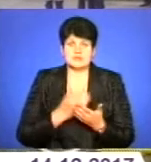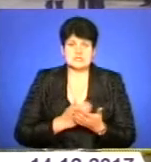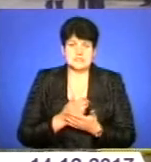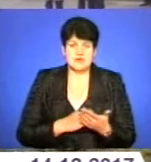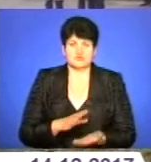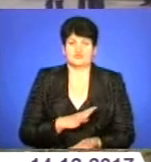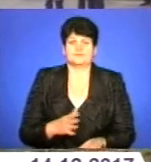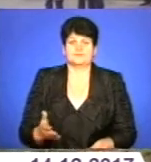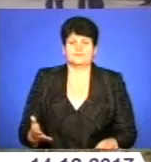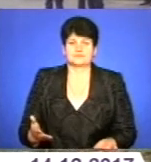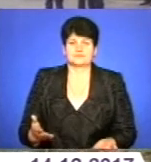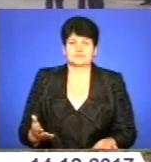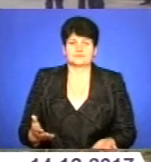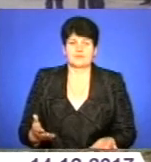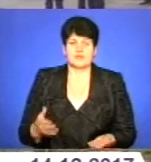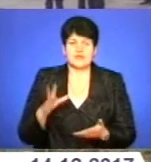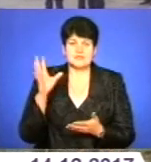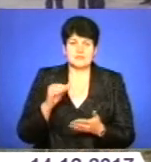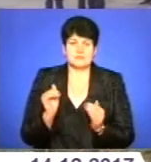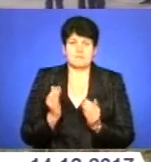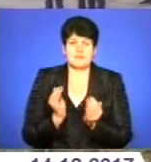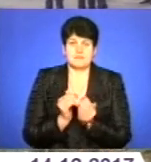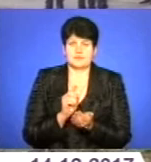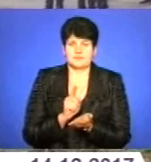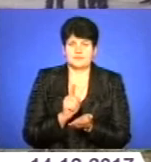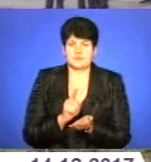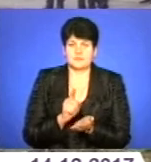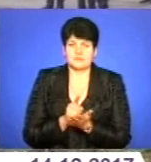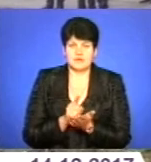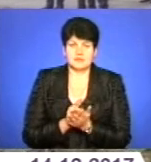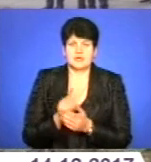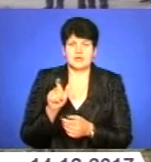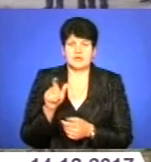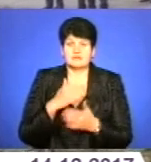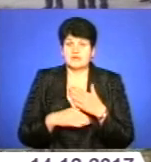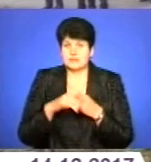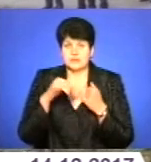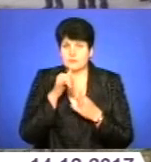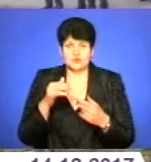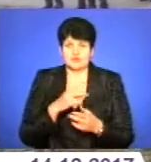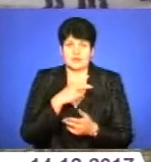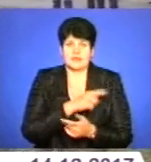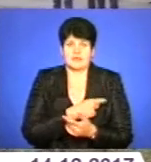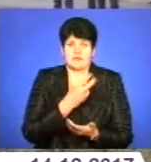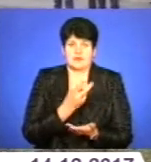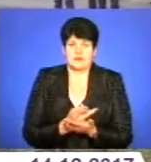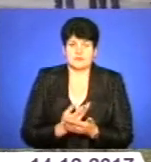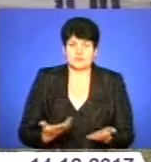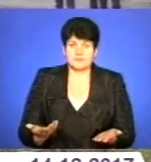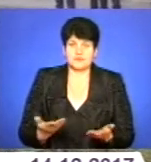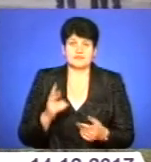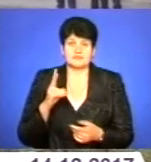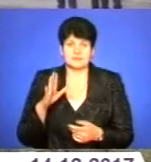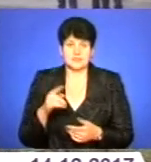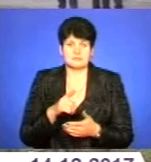О, і всі на мінімалки. Інваліди не можуть дозволити свою лікарню лягти. Лікарня для нас вже розкіш. Квартирне питання